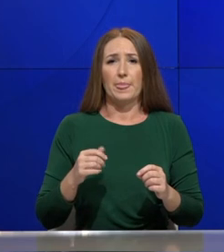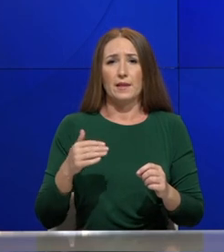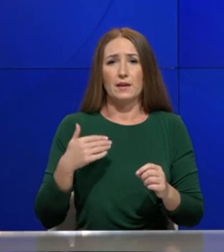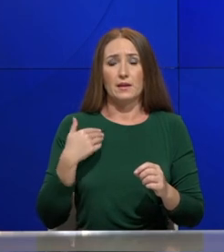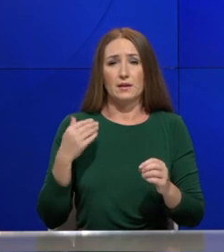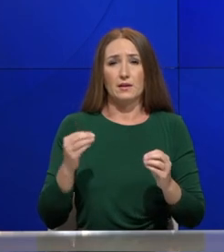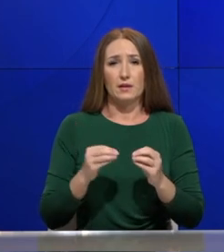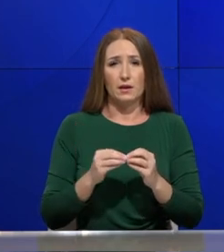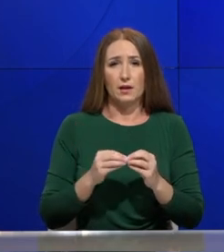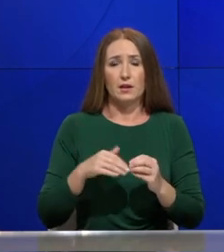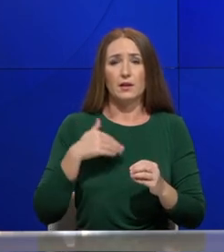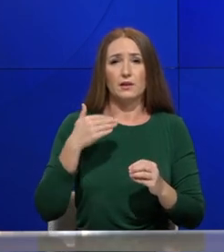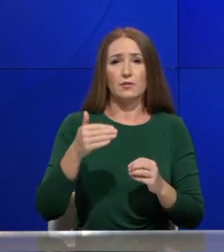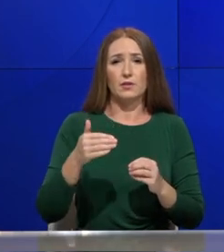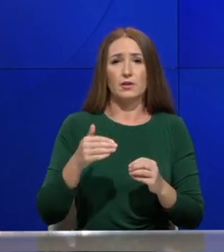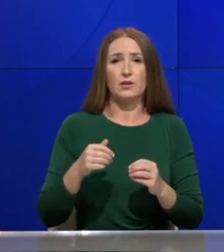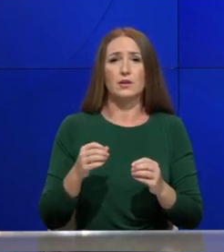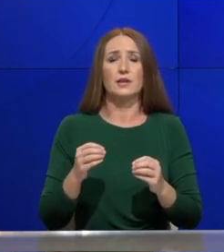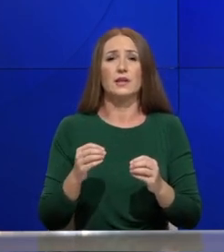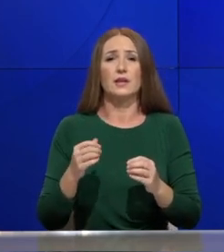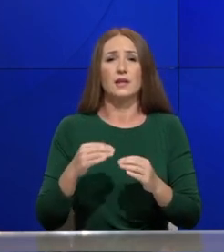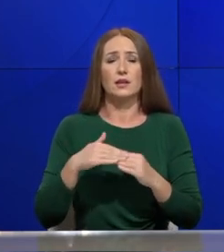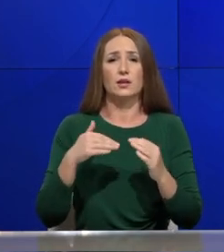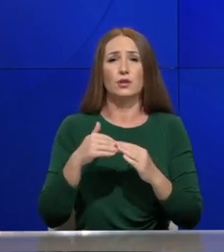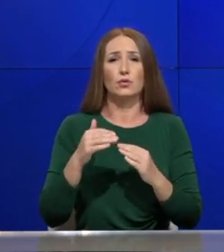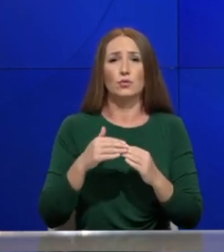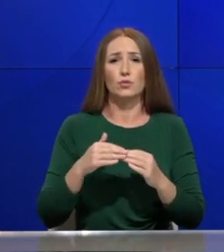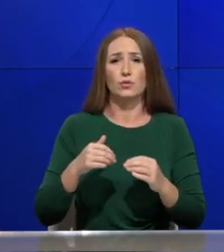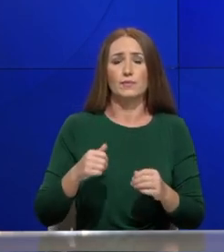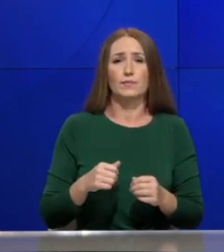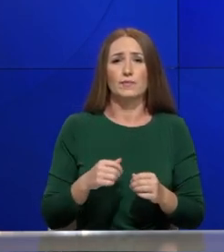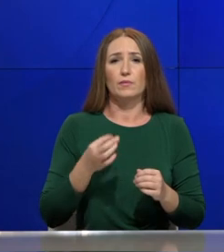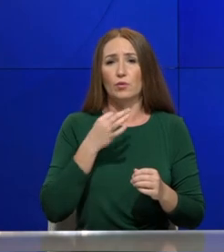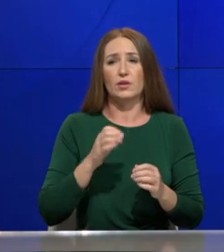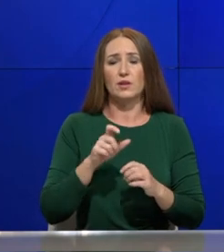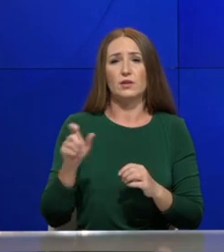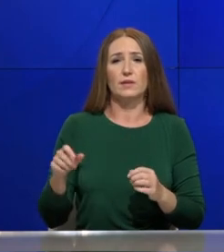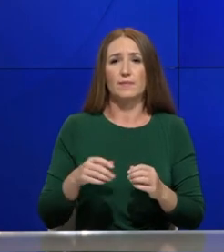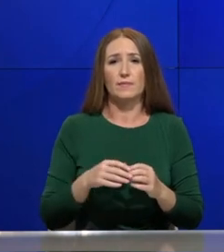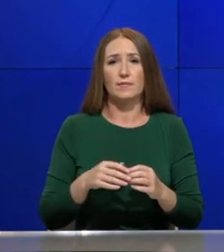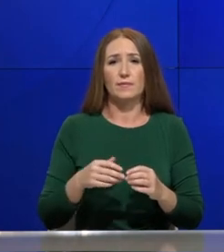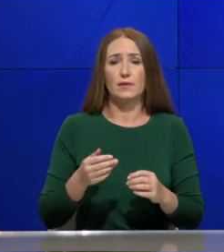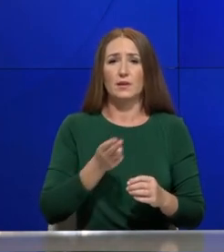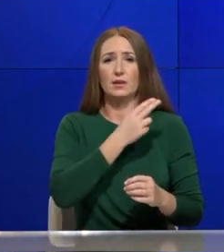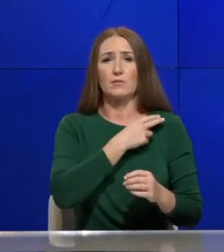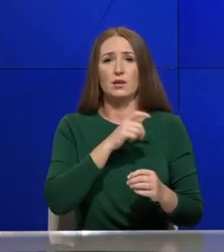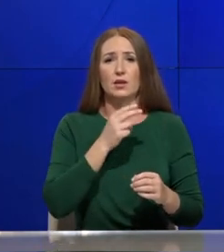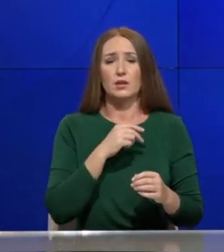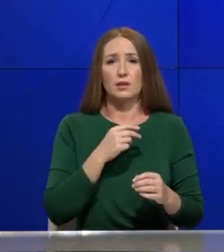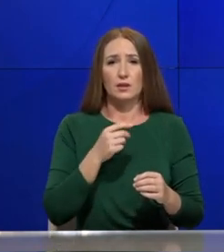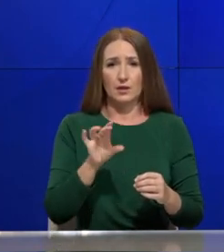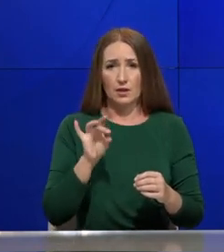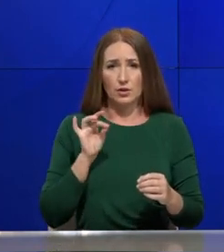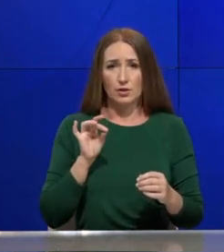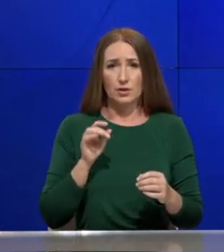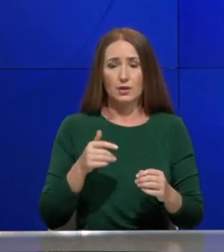lokalnim zajednicama odlučuju o prioritetima i o tome šta će raditi za dobrobit građana. Izabrani načelnik treba da ima slobodu u donošenju